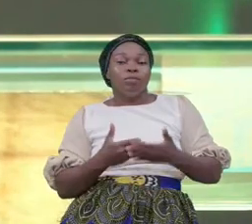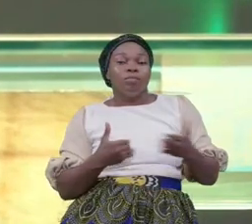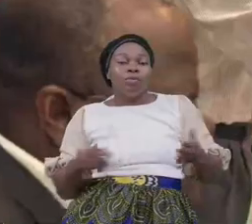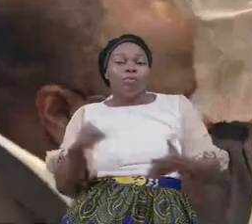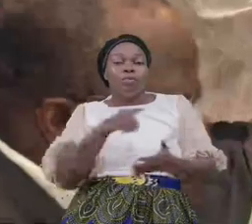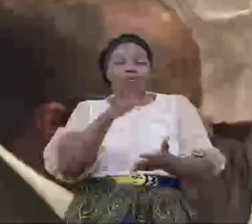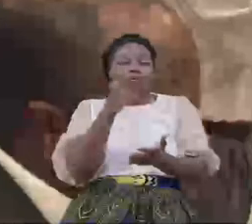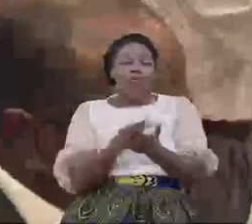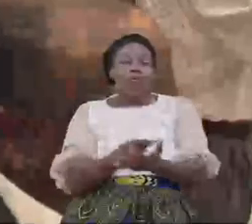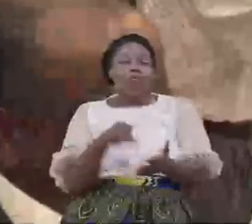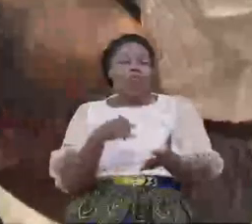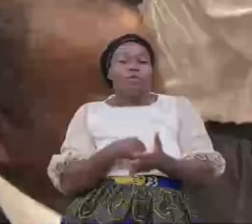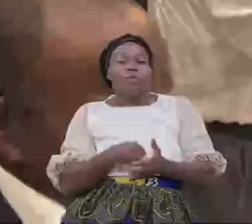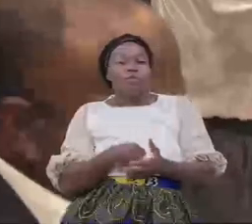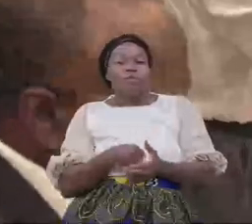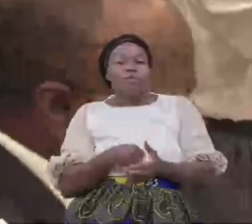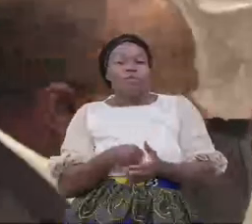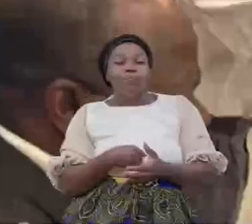Avant de le confirmer.